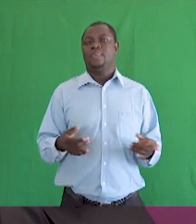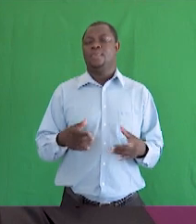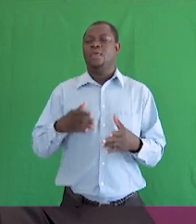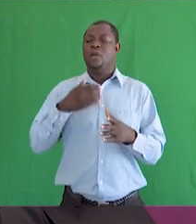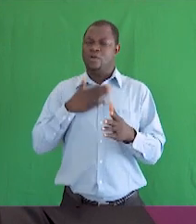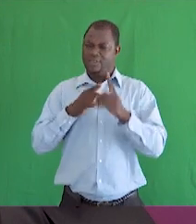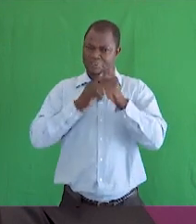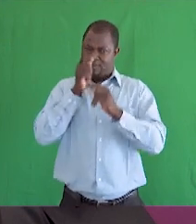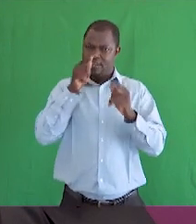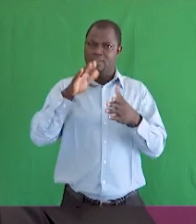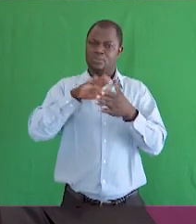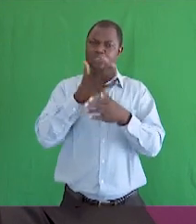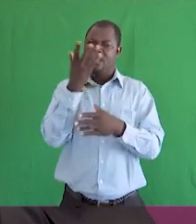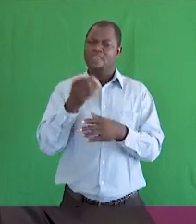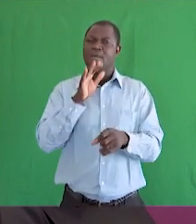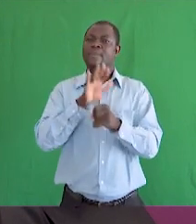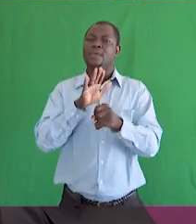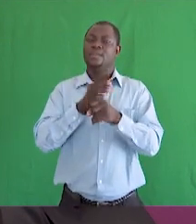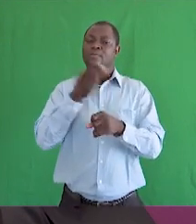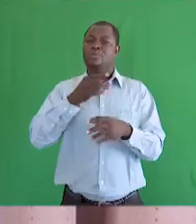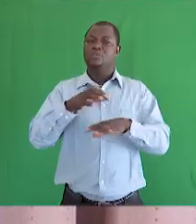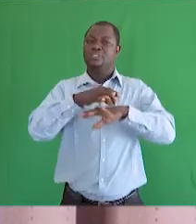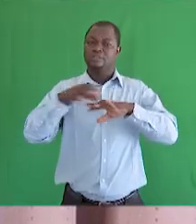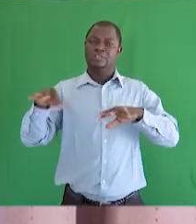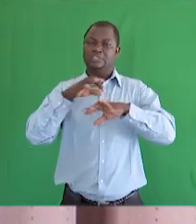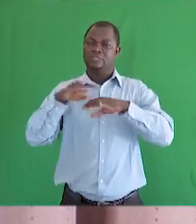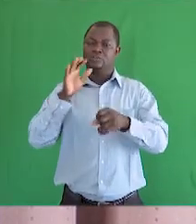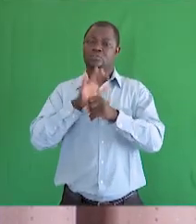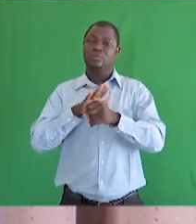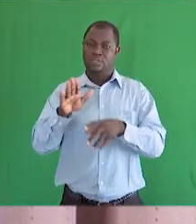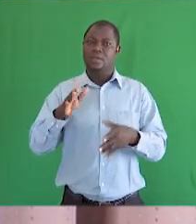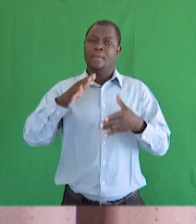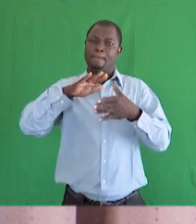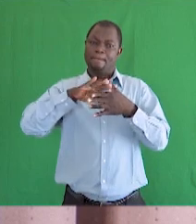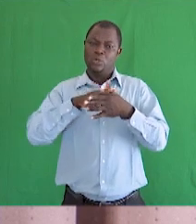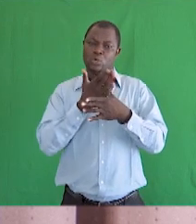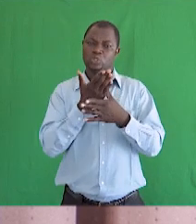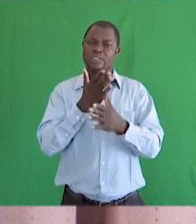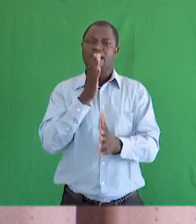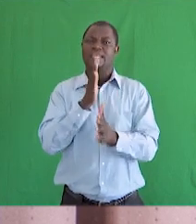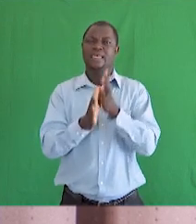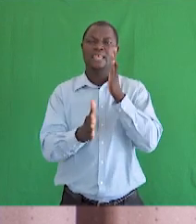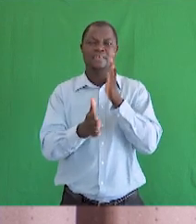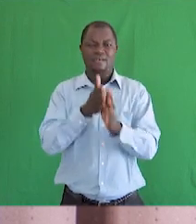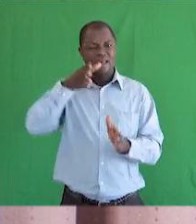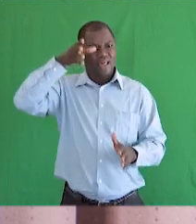vakawanda vari kubuda mumamarriages vari kubuda muwanano nekuda kwekuti havana kukwanisa kudzidza